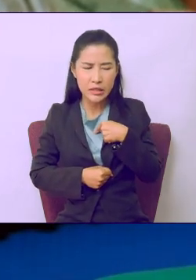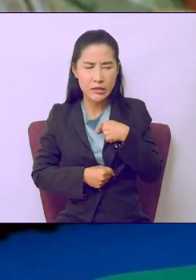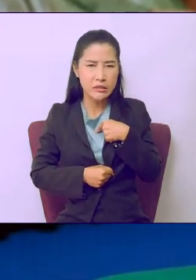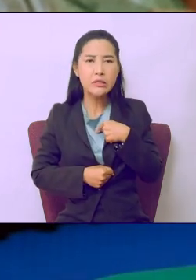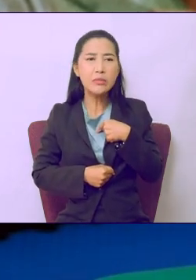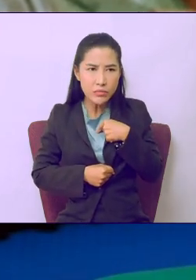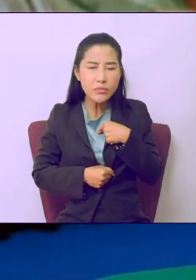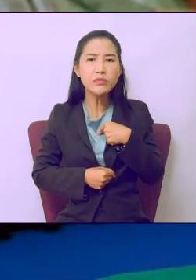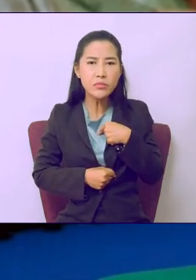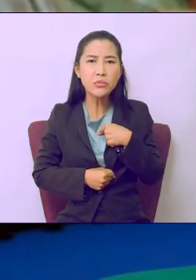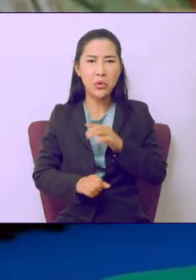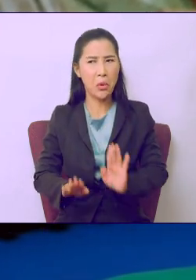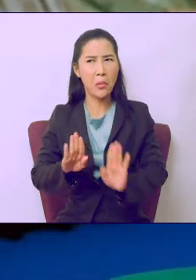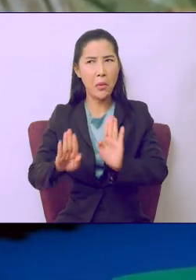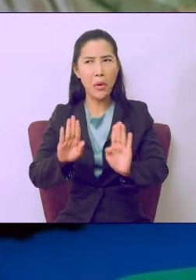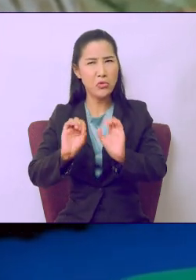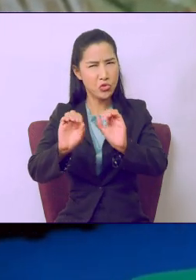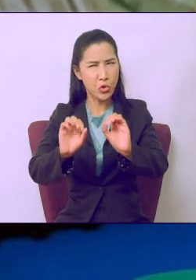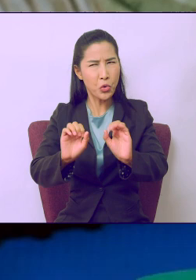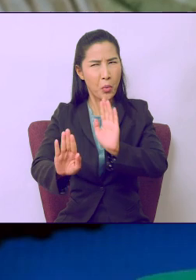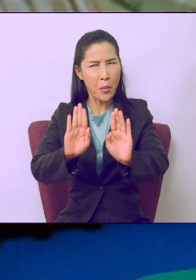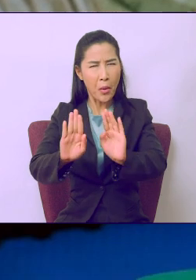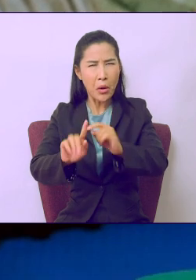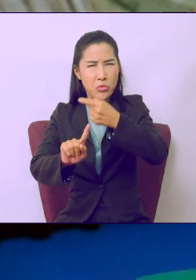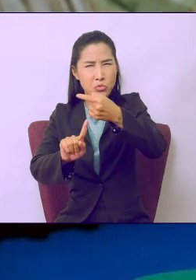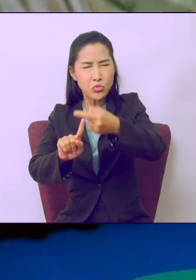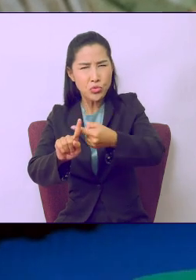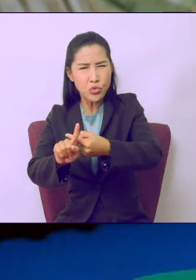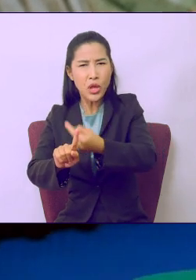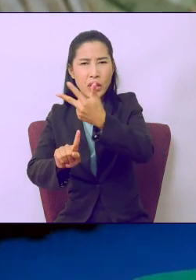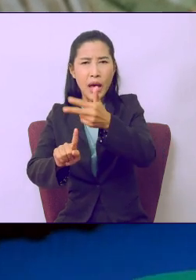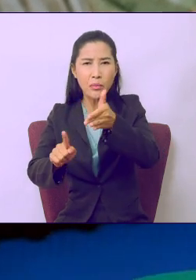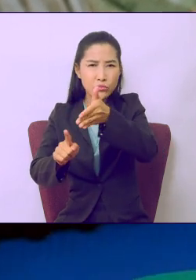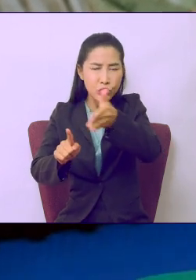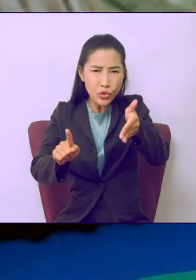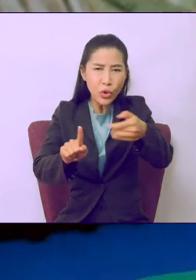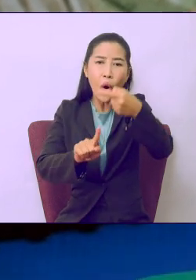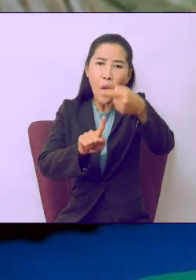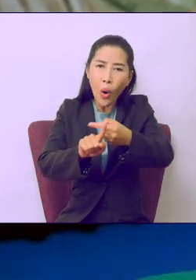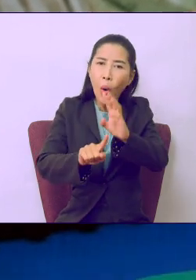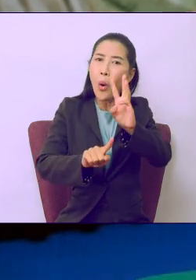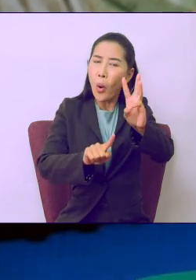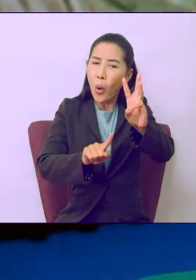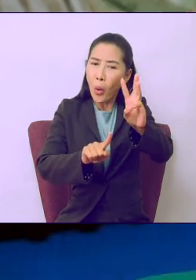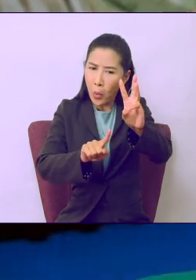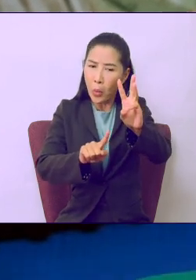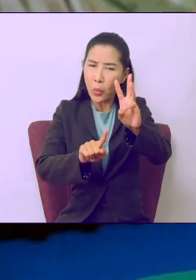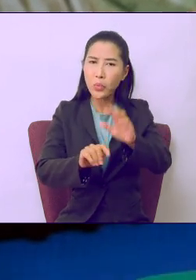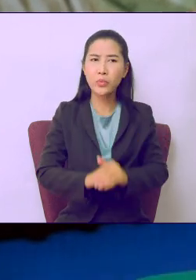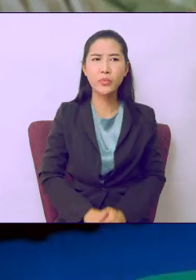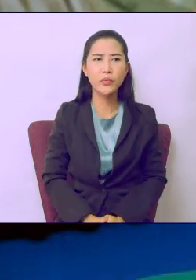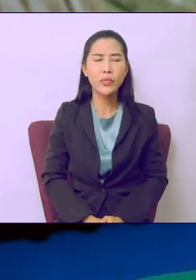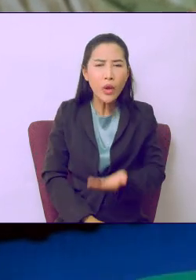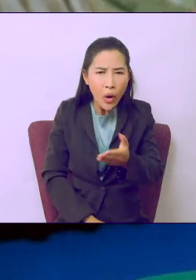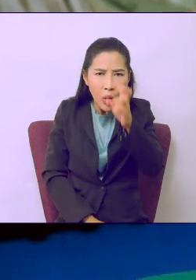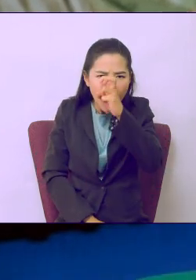ใจกันก็อย่างต่ำก 3-6เดือนนะครับเด็กอิสติก็เป็นนะฮะคือคือยากมากนะครับผมถึงบอกว่าเวลาผมเจอเคสใหม่บอก